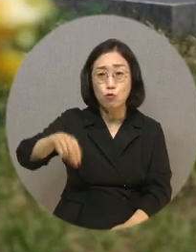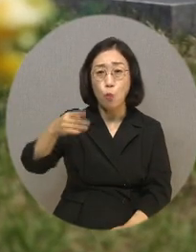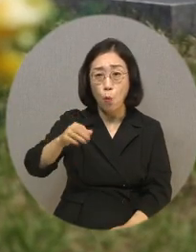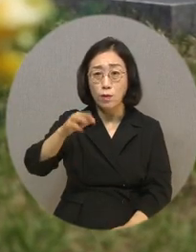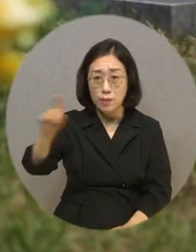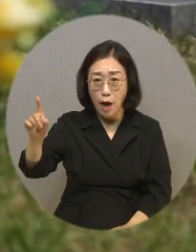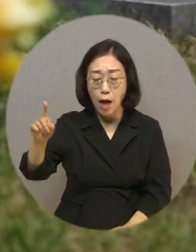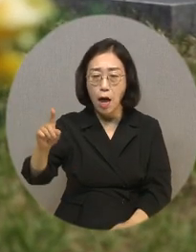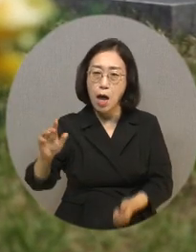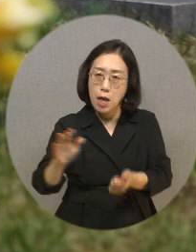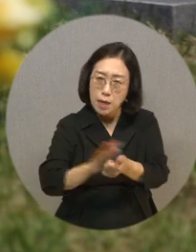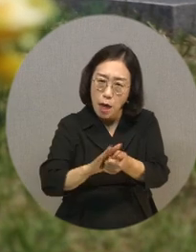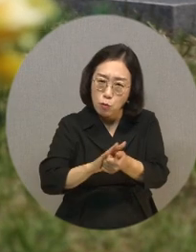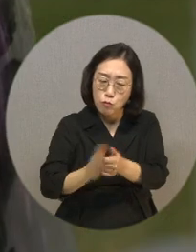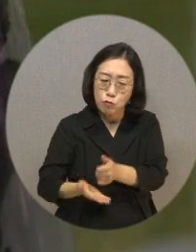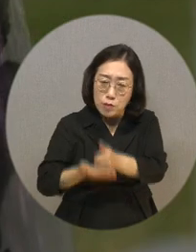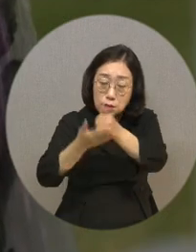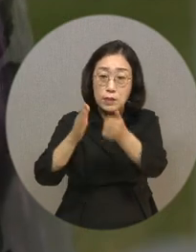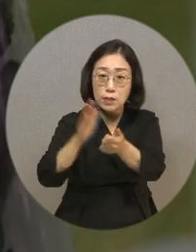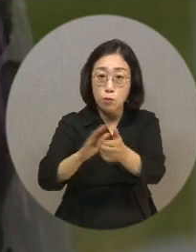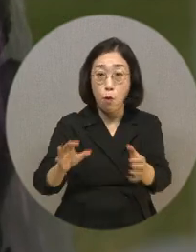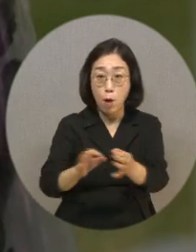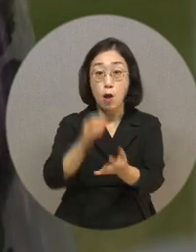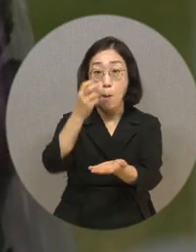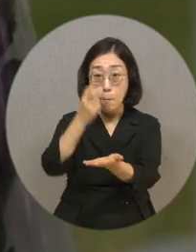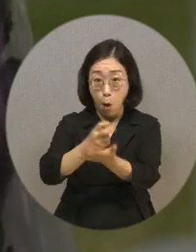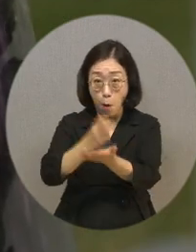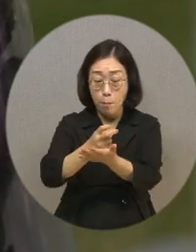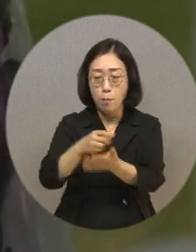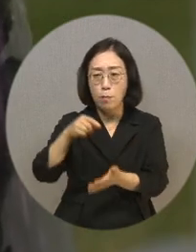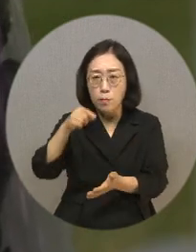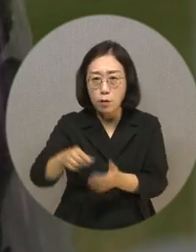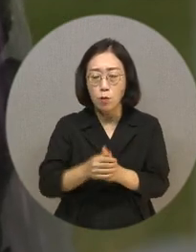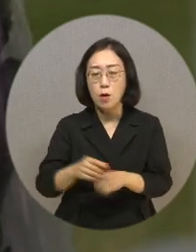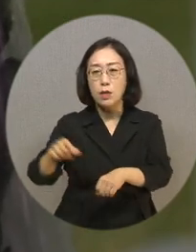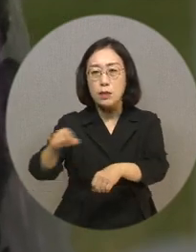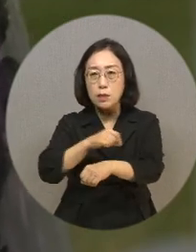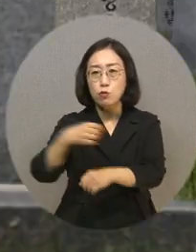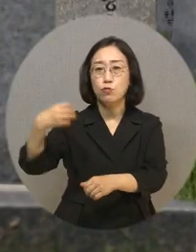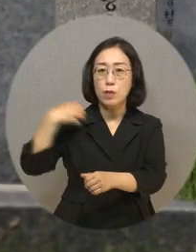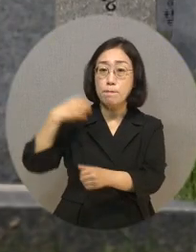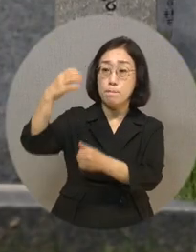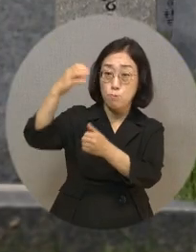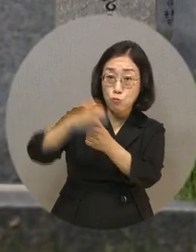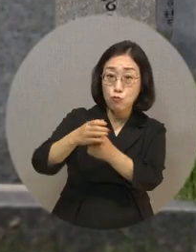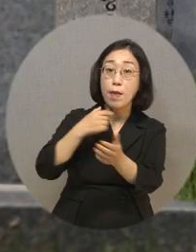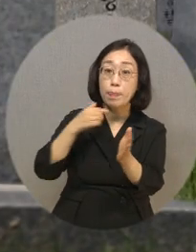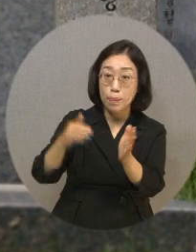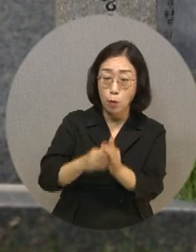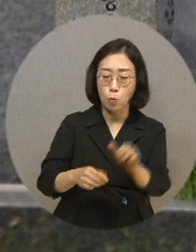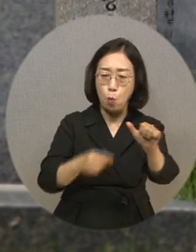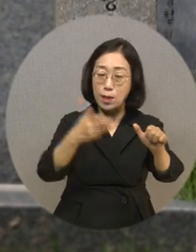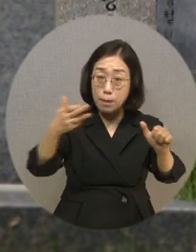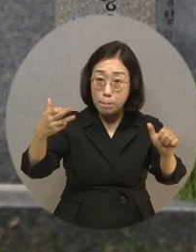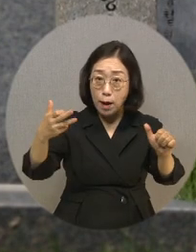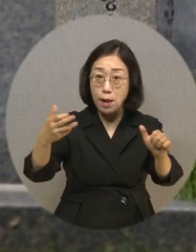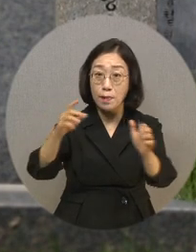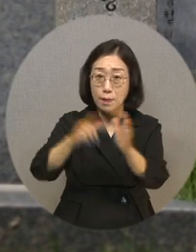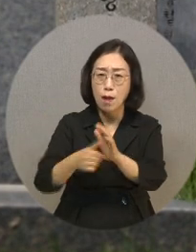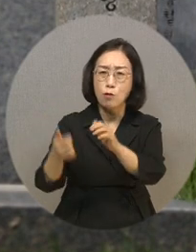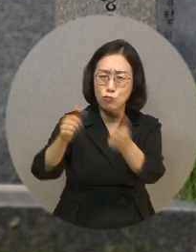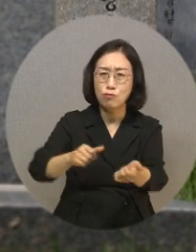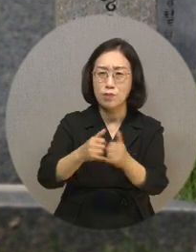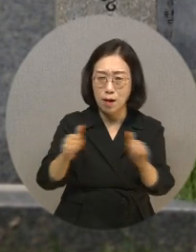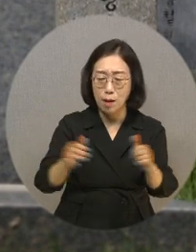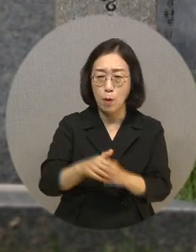및 지원에 관한 법률 제4조에 따른 국가유공자와 특수임무유공자, 5.18 민주유공자,